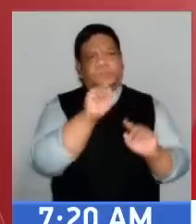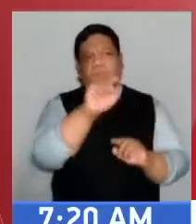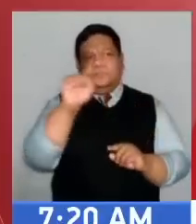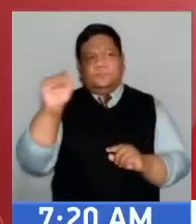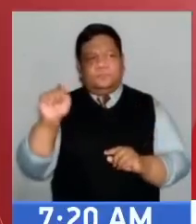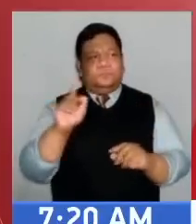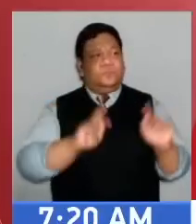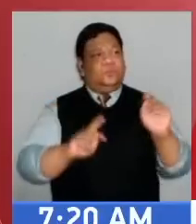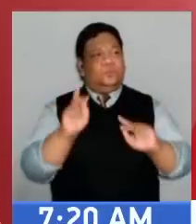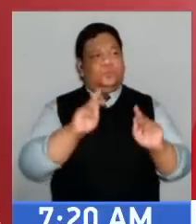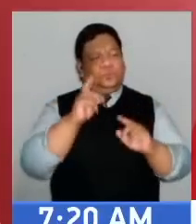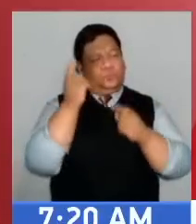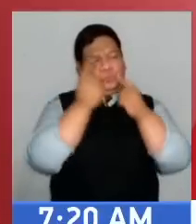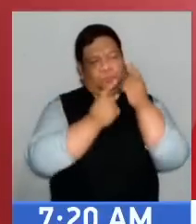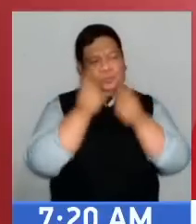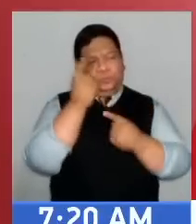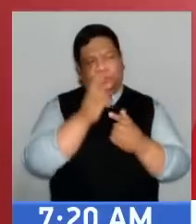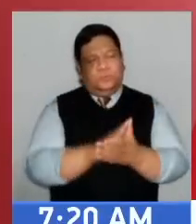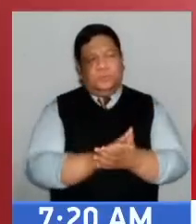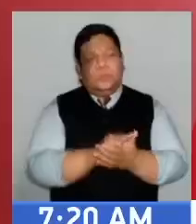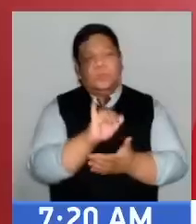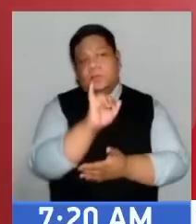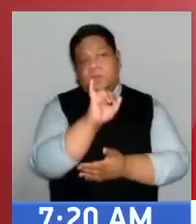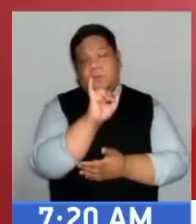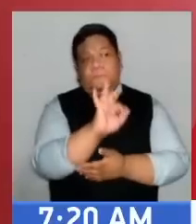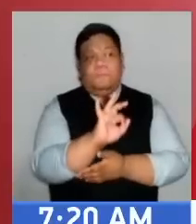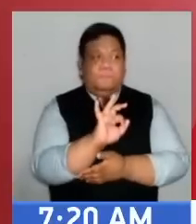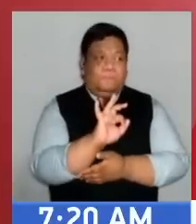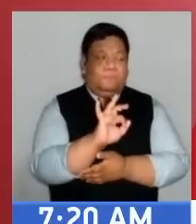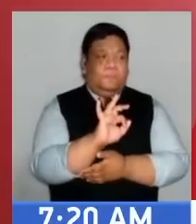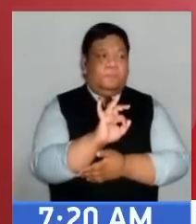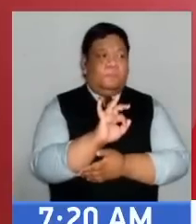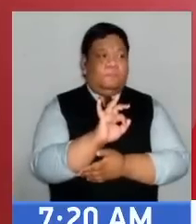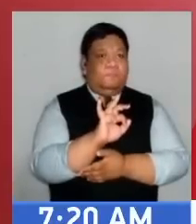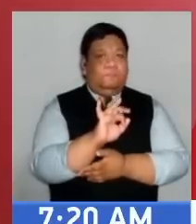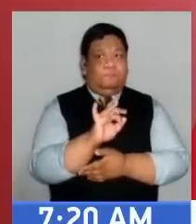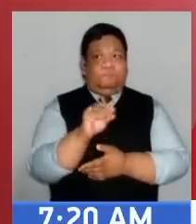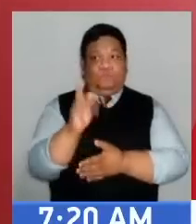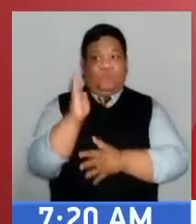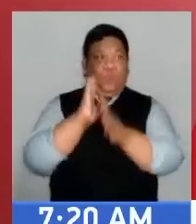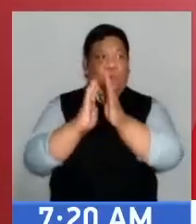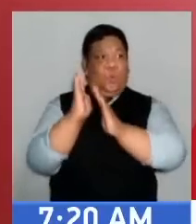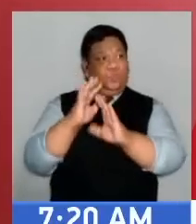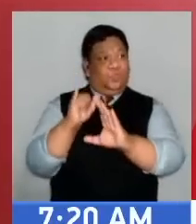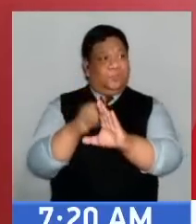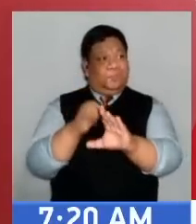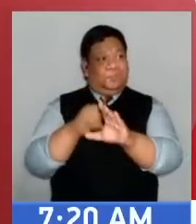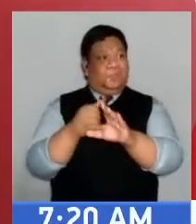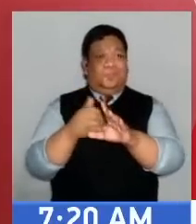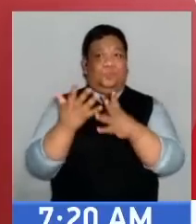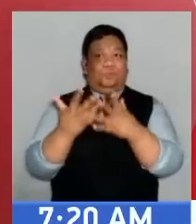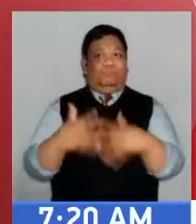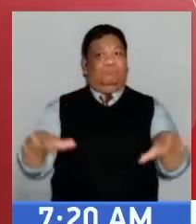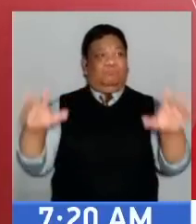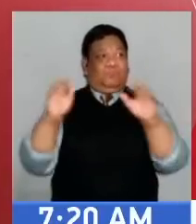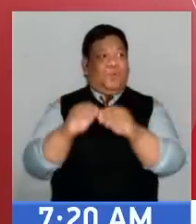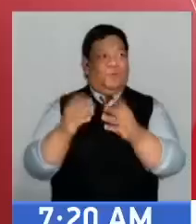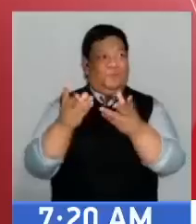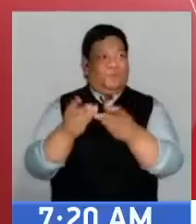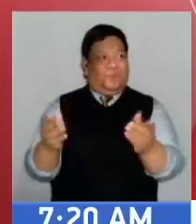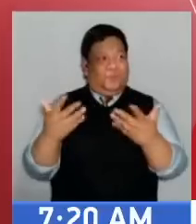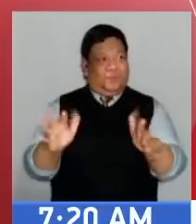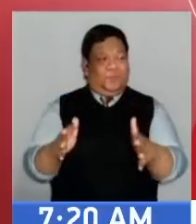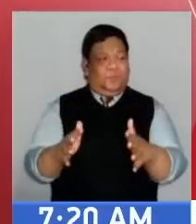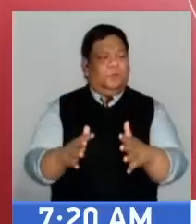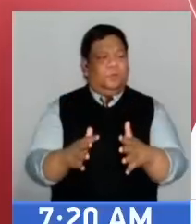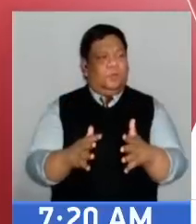Kapag nagkaroon na nga ho tayo ng pag-phase out nito mga traditional jeepney, eh baka mako-compound po yung problema na kulang